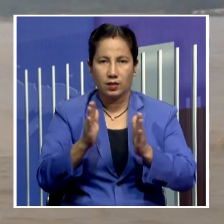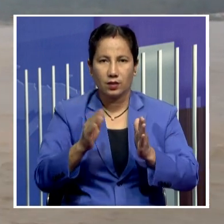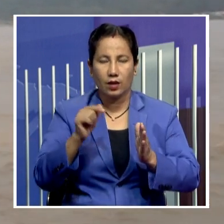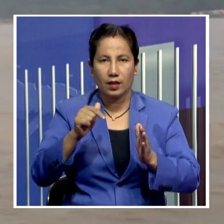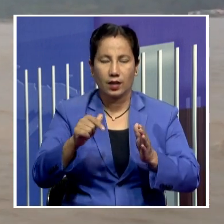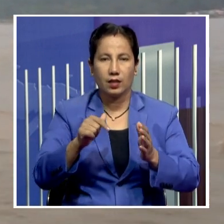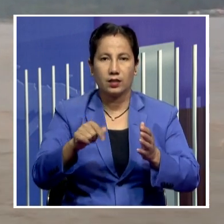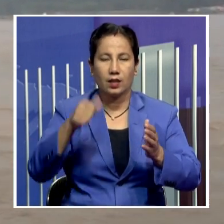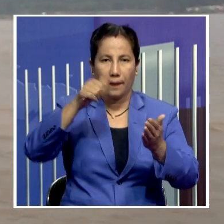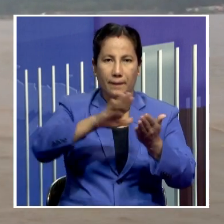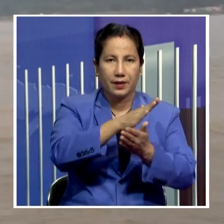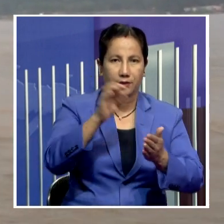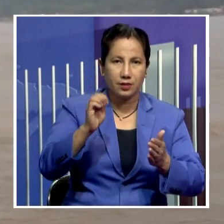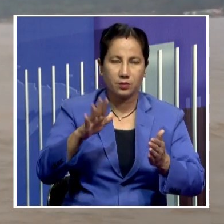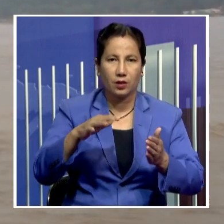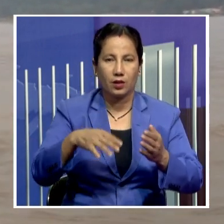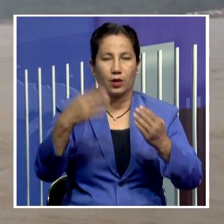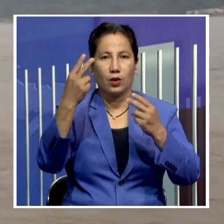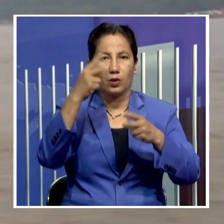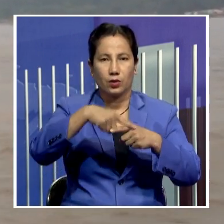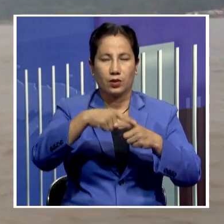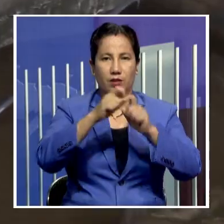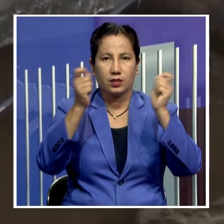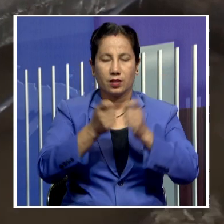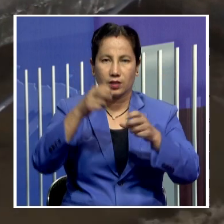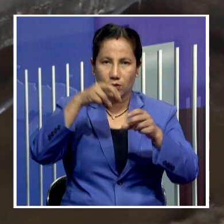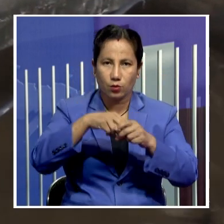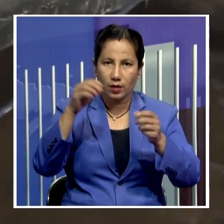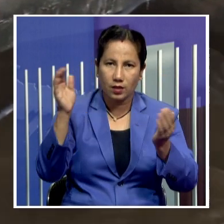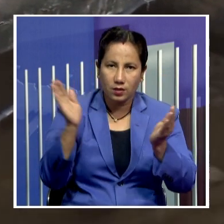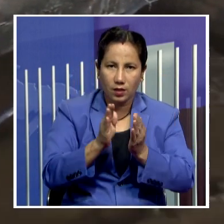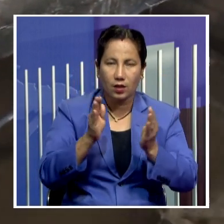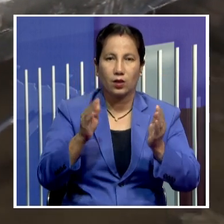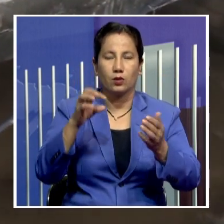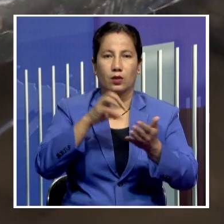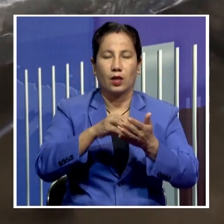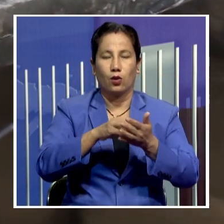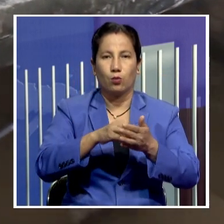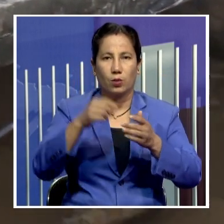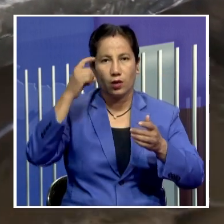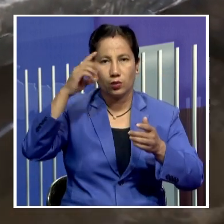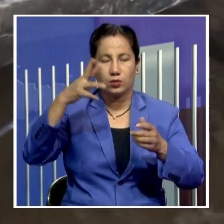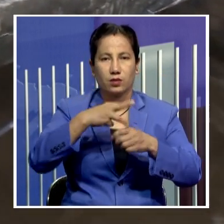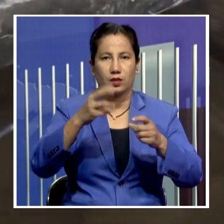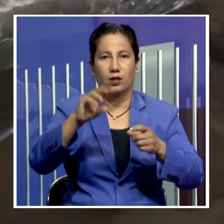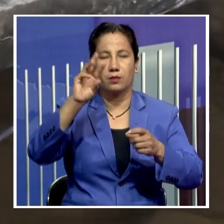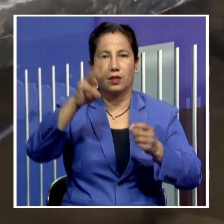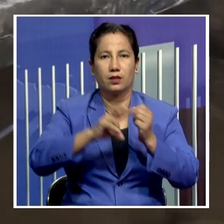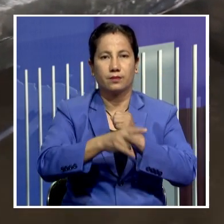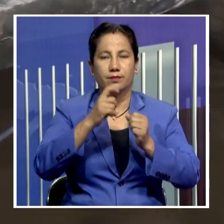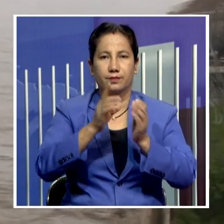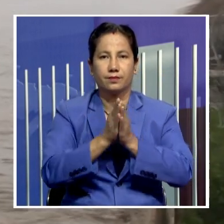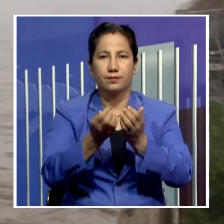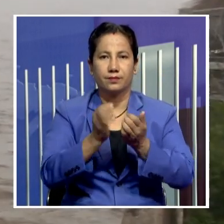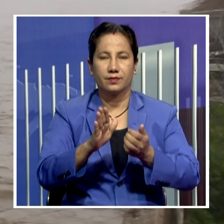एक्कासी बाढी आउन सक्ने भएकाले तटीय क्षेत्र र डुबान हुने होचा ठाउँमा उच्च सतर्कता अपनाउन बाढी पूर्वानुमान महाशाखाले अनुरोध गरेको